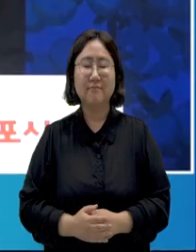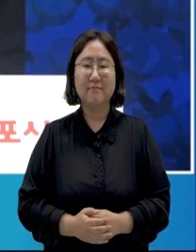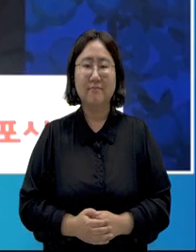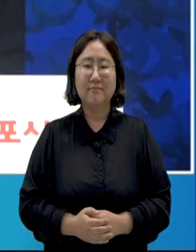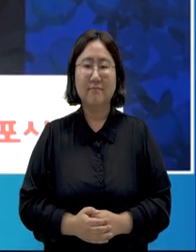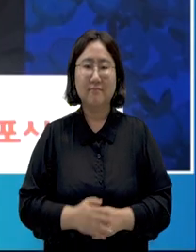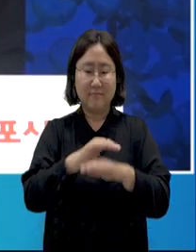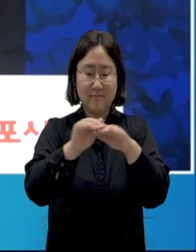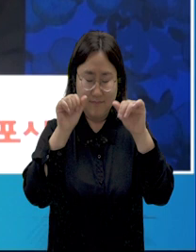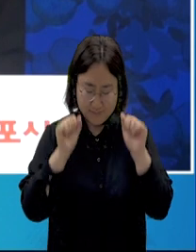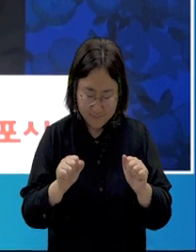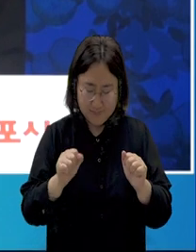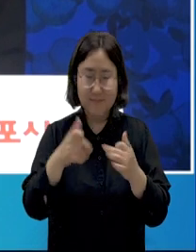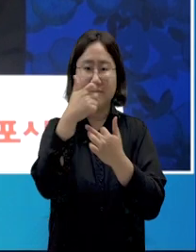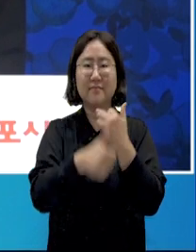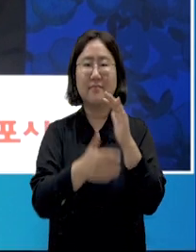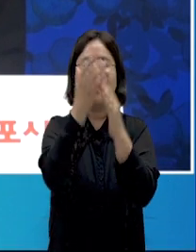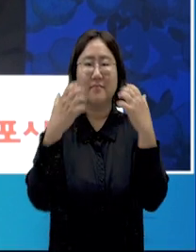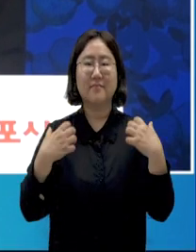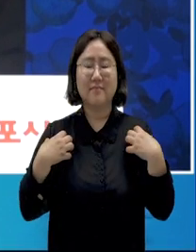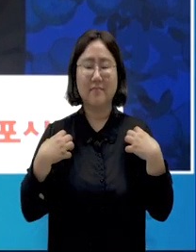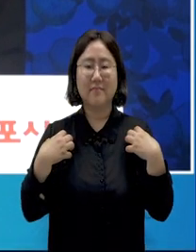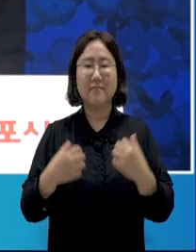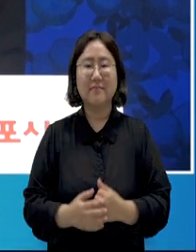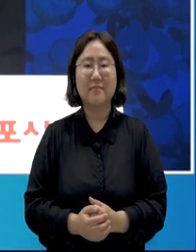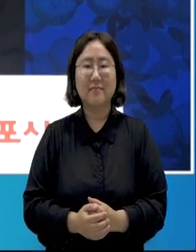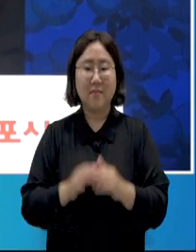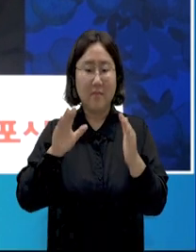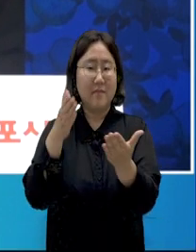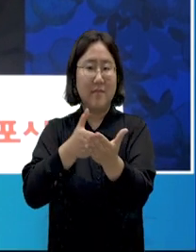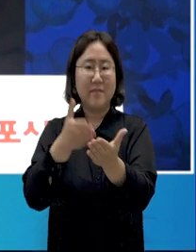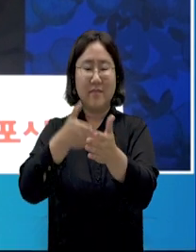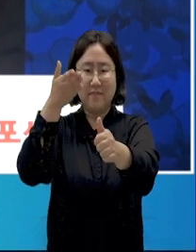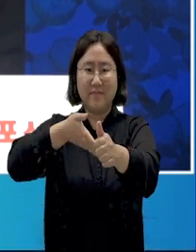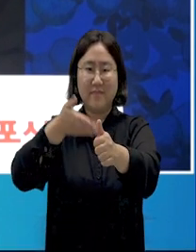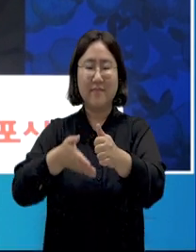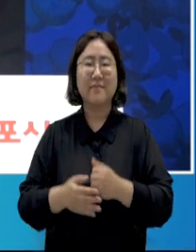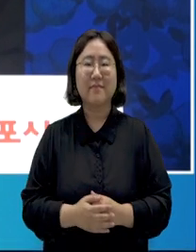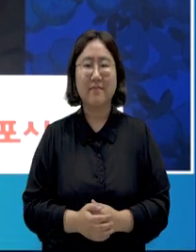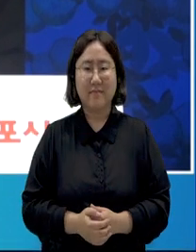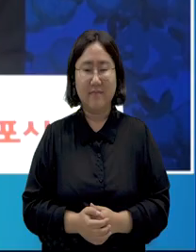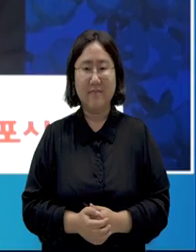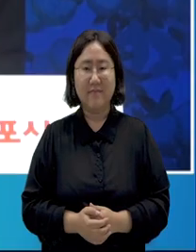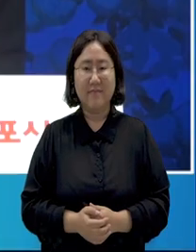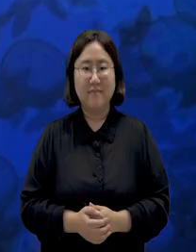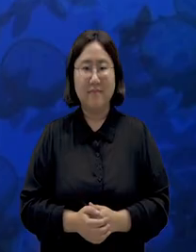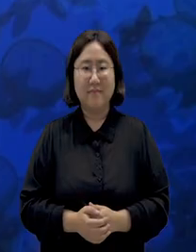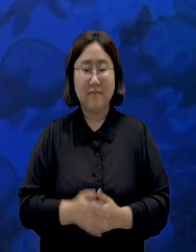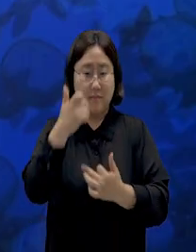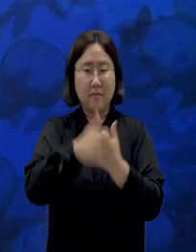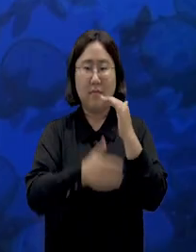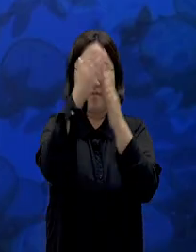안녕하세요. 네, 안녕하세요. 서귀포시청입니다. 네, 오늘 준비한 소식 전해주시죠.